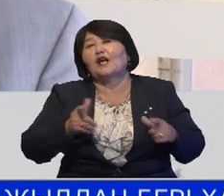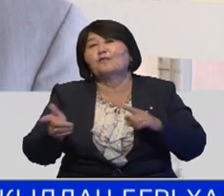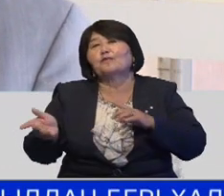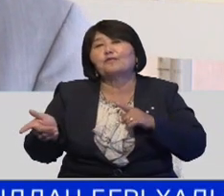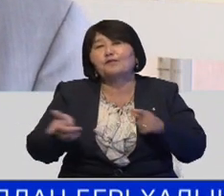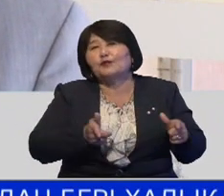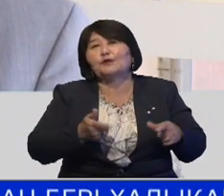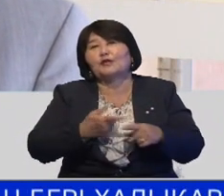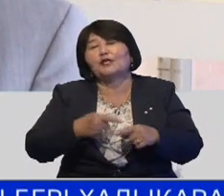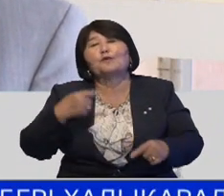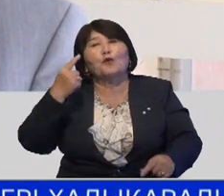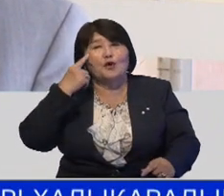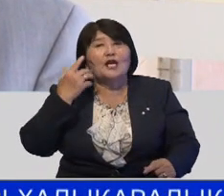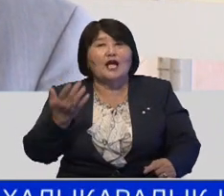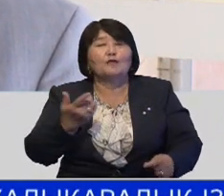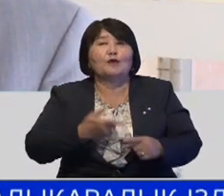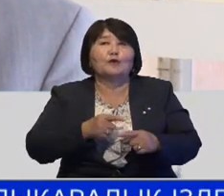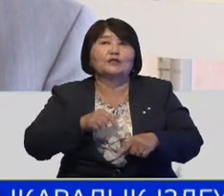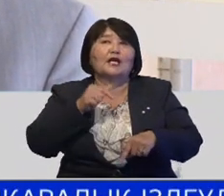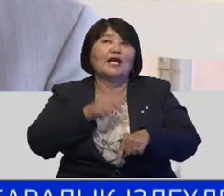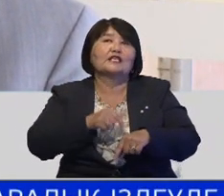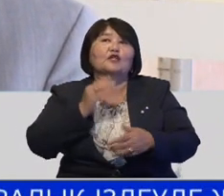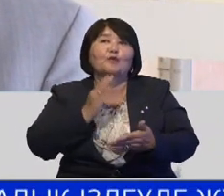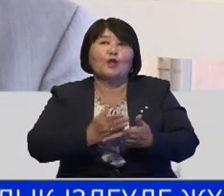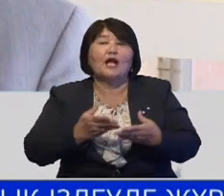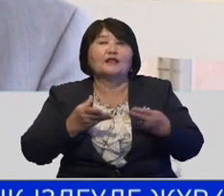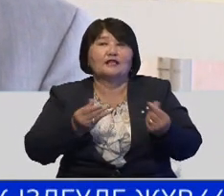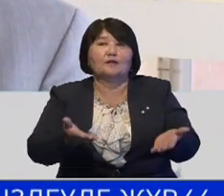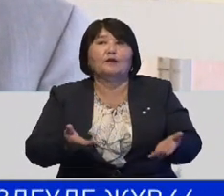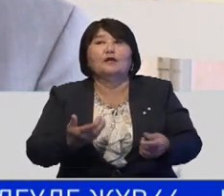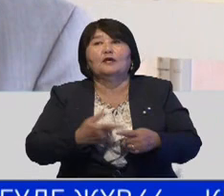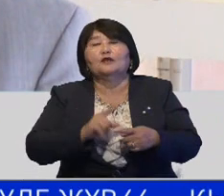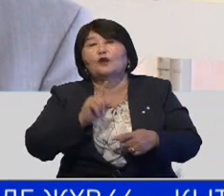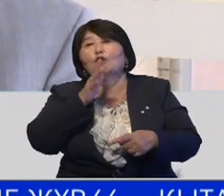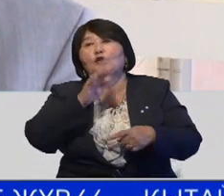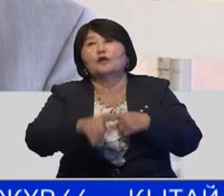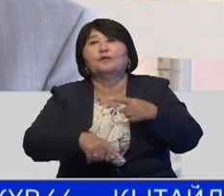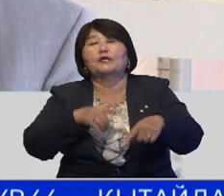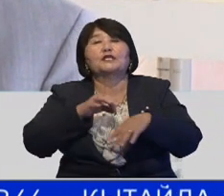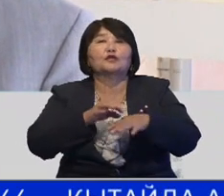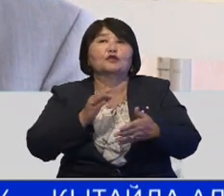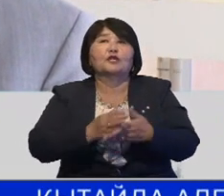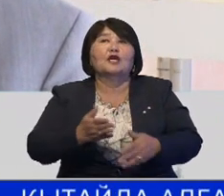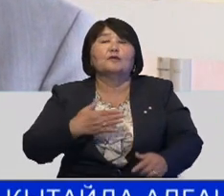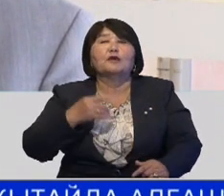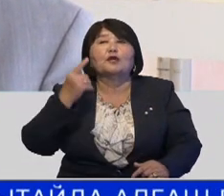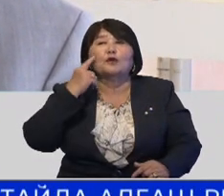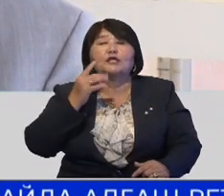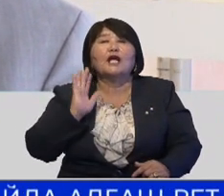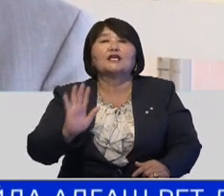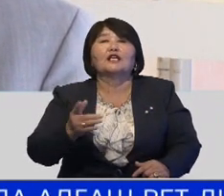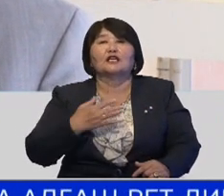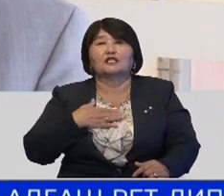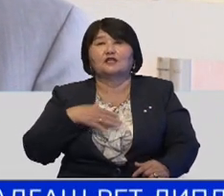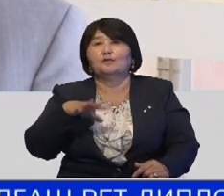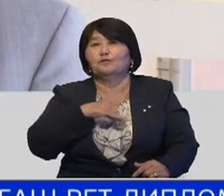байланысты деп ойлаймын, осындай әсер болды. И сол процестерді жүргізіп жатырмыз. Менің ойымша жалғыз біз ғана